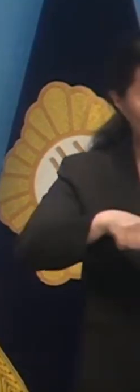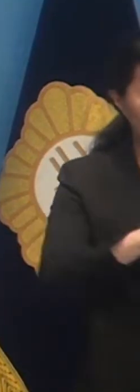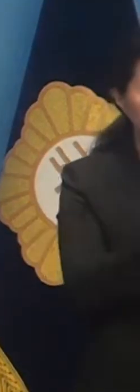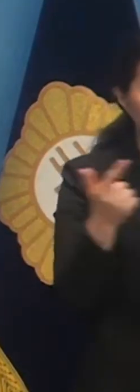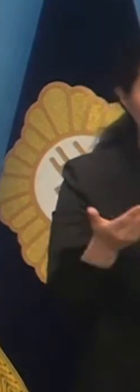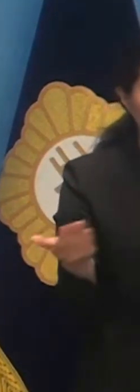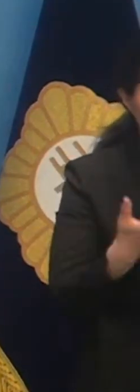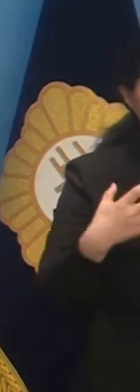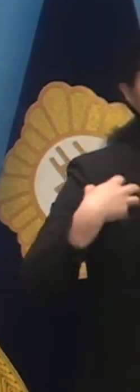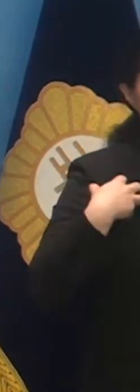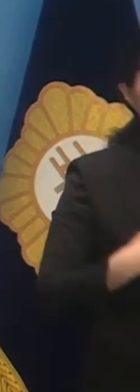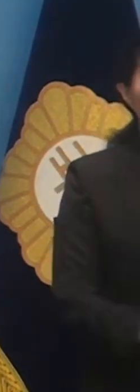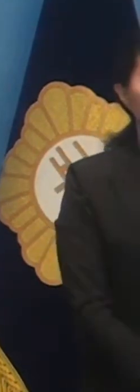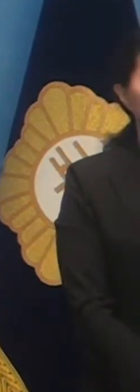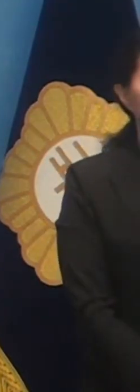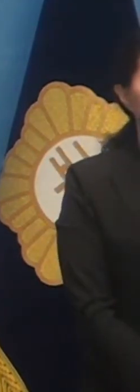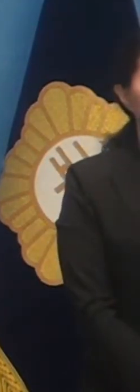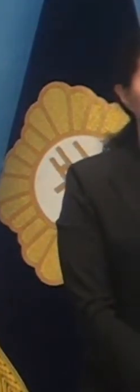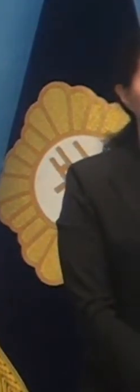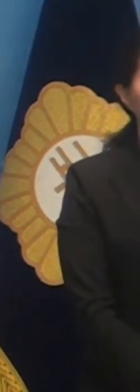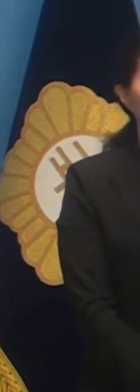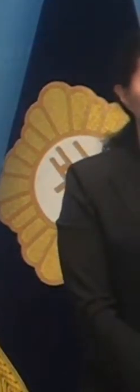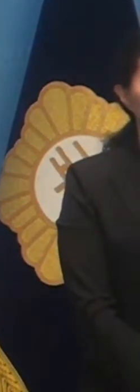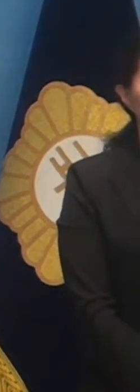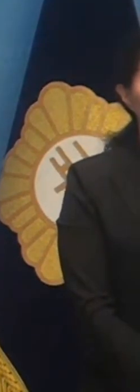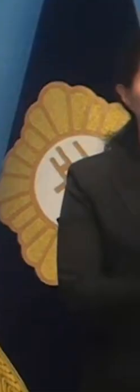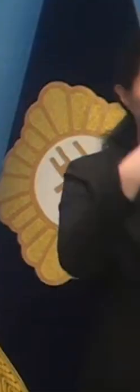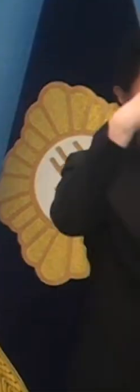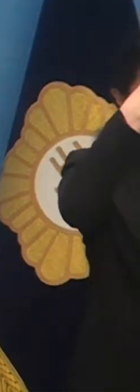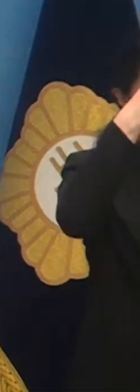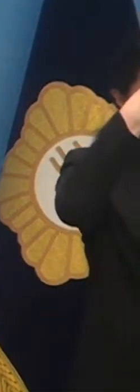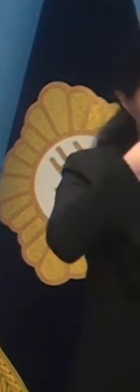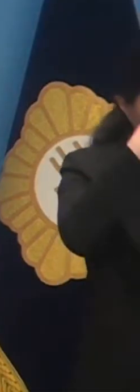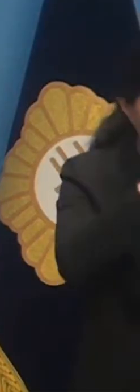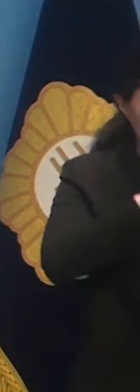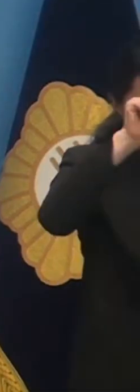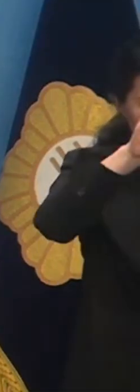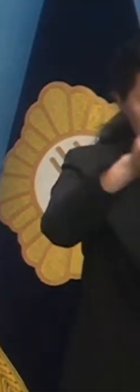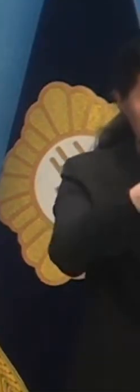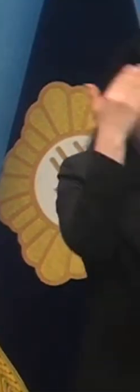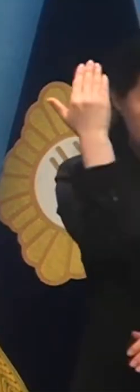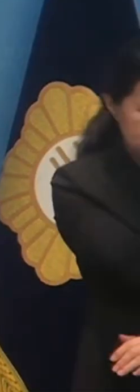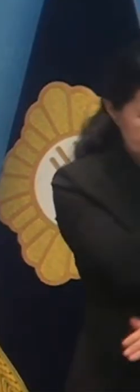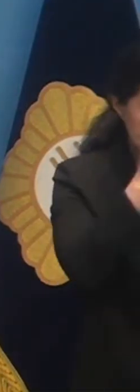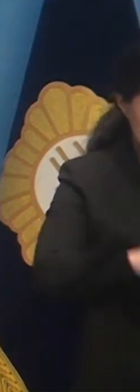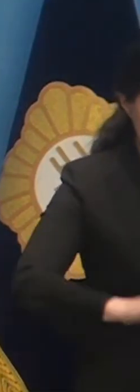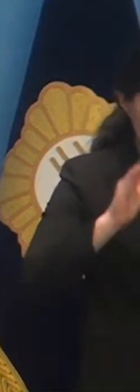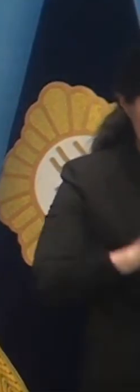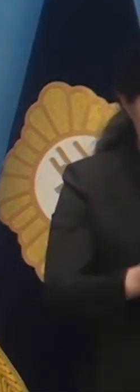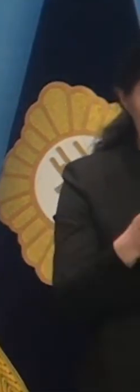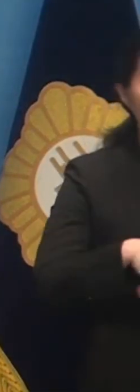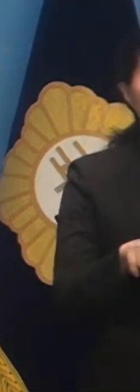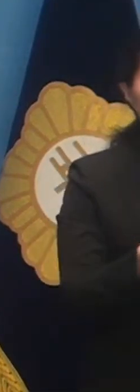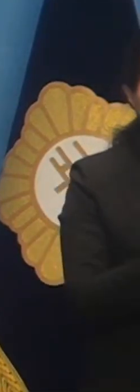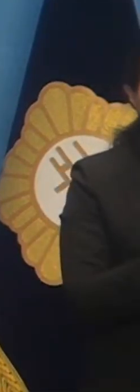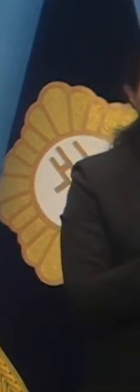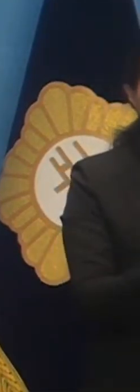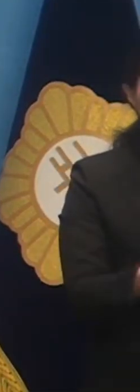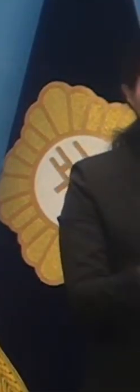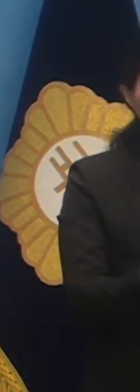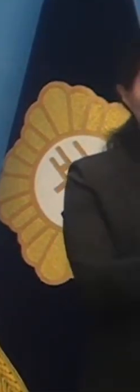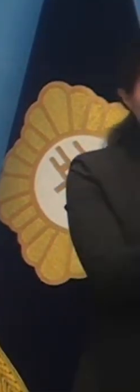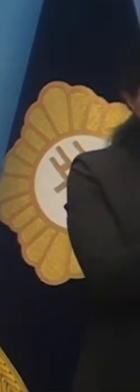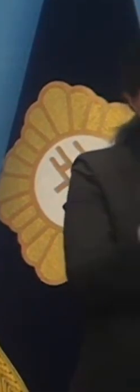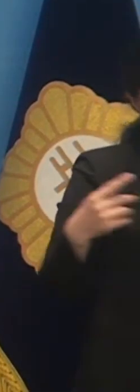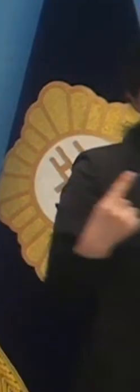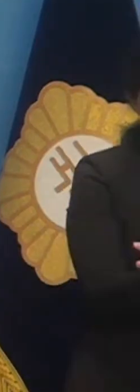업무들을 담당하도록 하겠습니다. 수사와 기소의 객관성과 공정성을 담보하기 위해 구조적